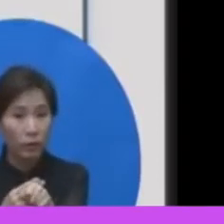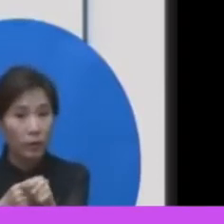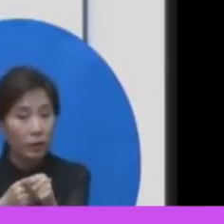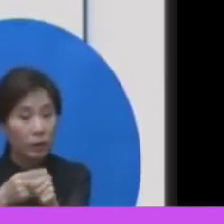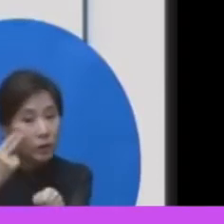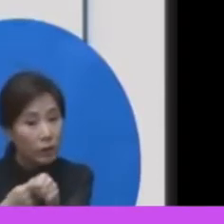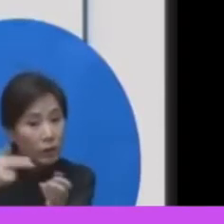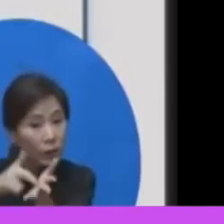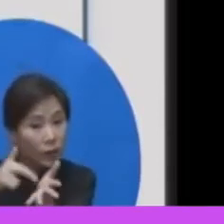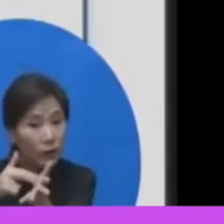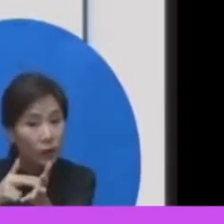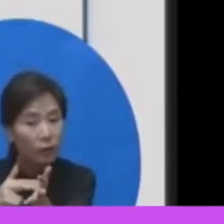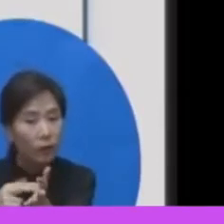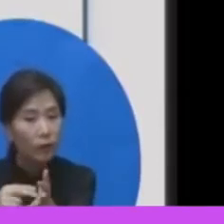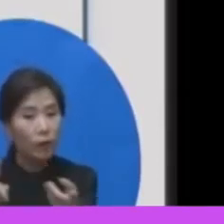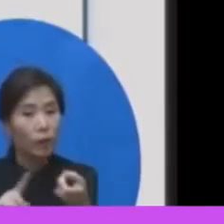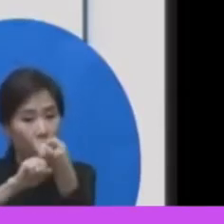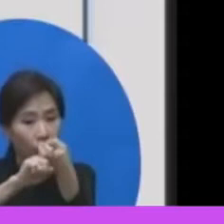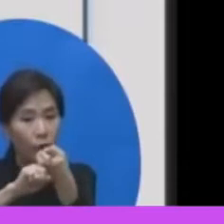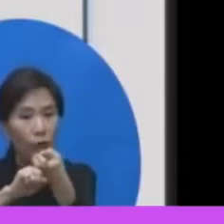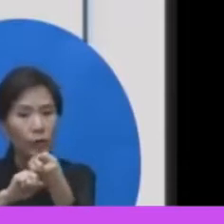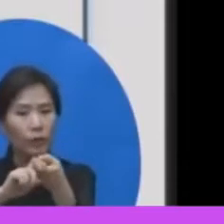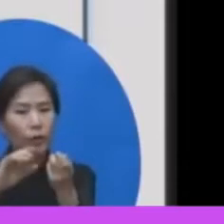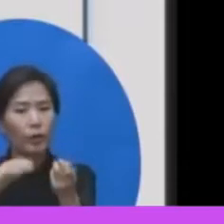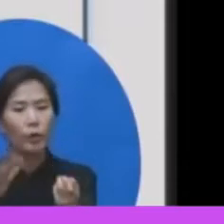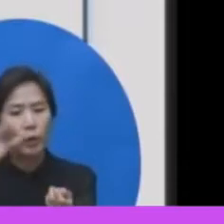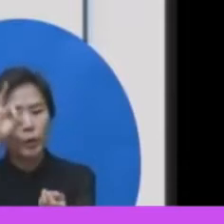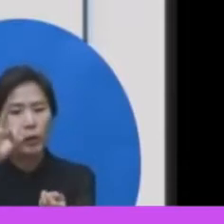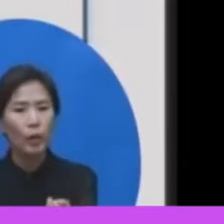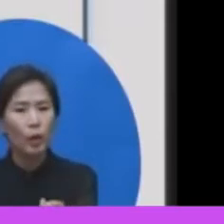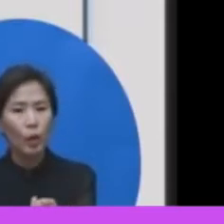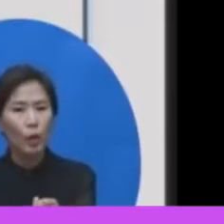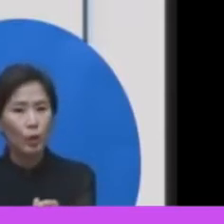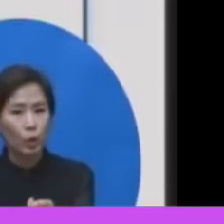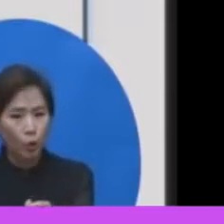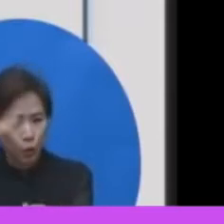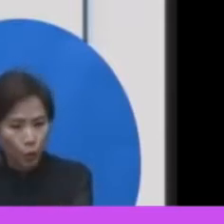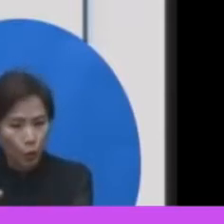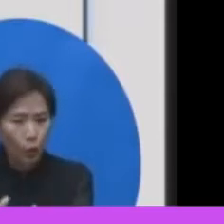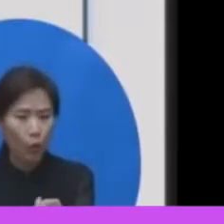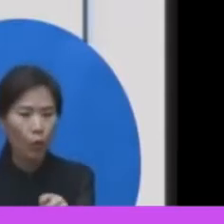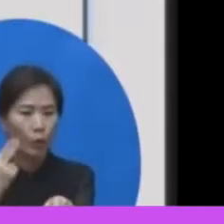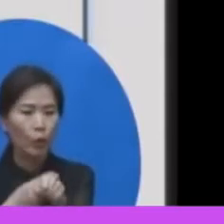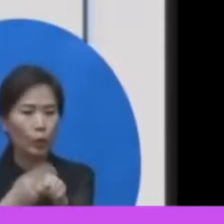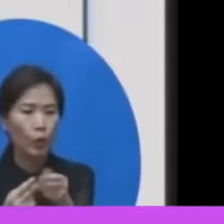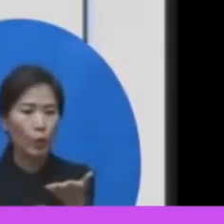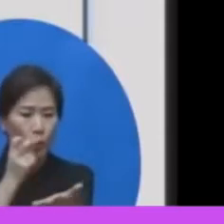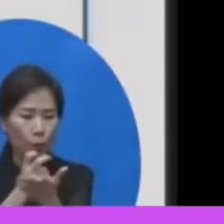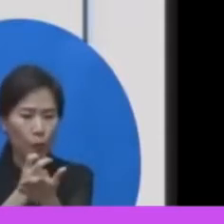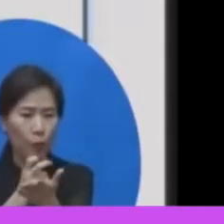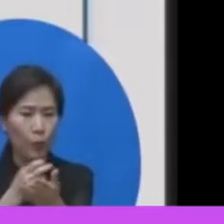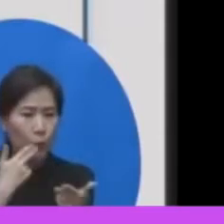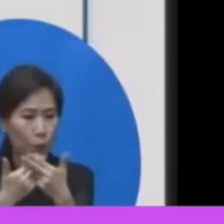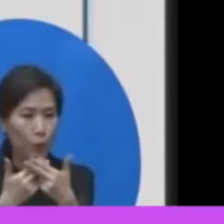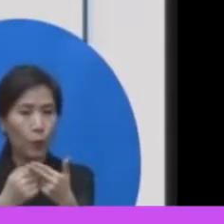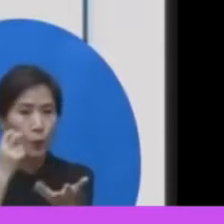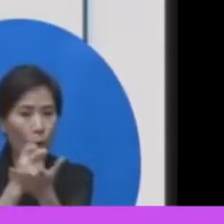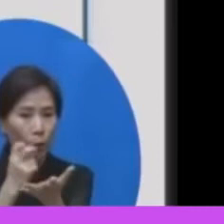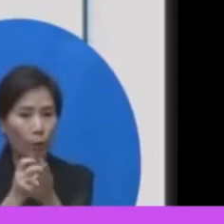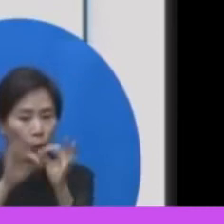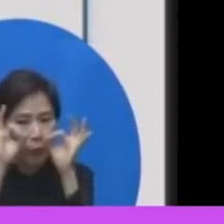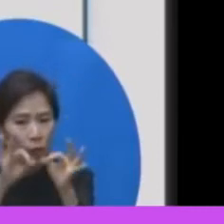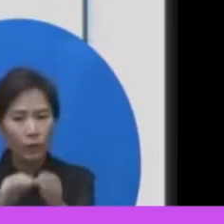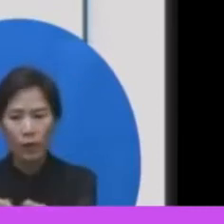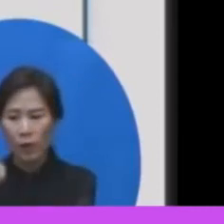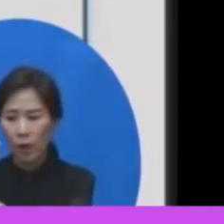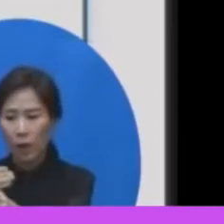제한적으로 사실 두고 있고 그러니까 노조법이 아니고 교원 노조법을 따로 두고 있습니다. 그리고 이제 해고 효력을 다투는 그 구조는 똑같이